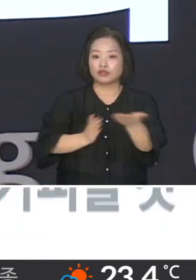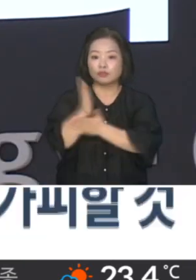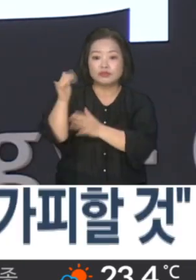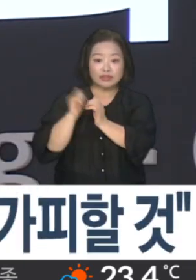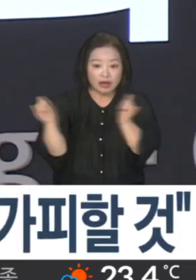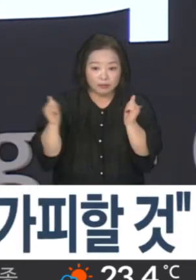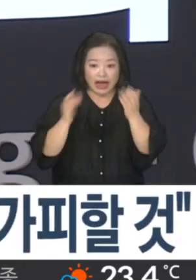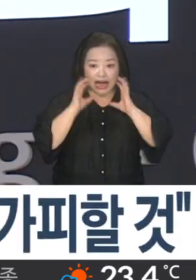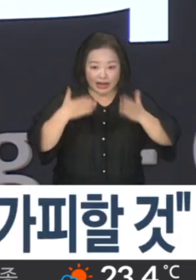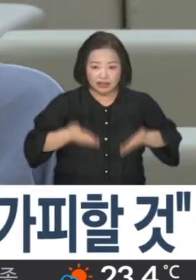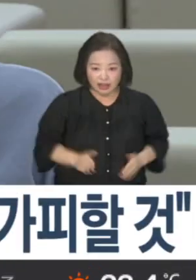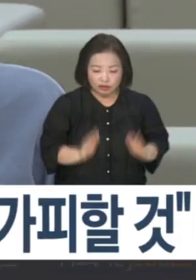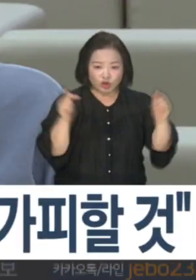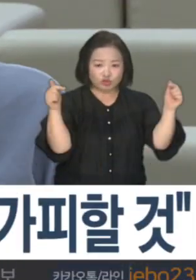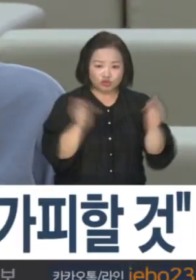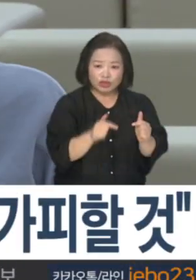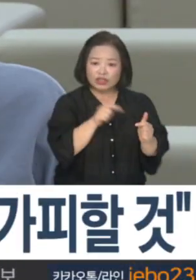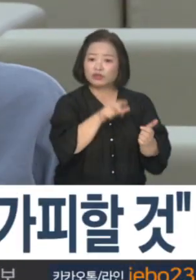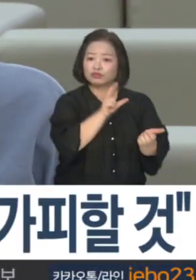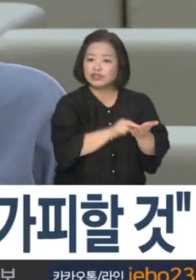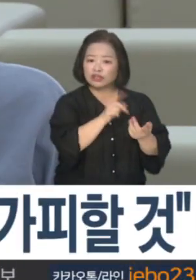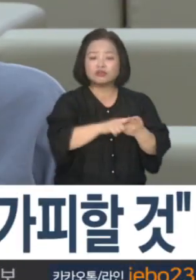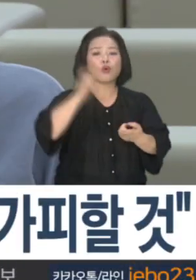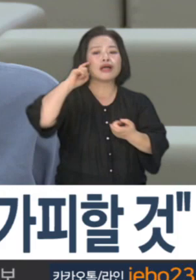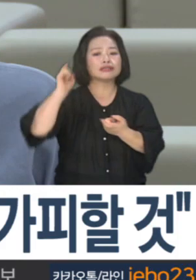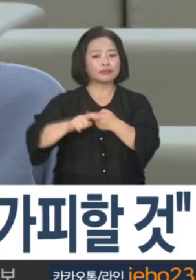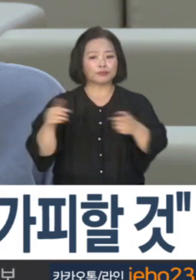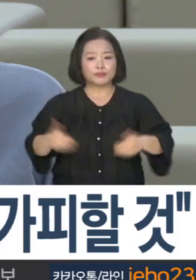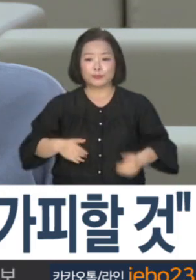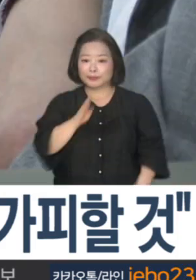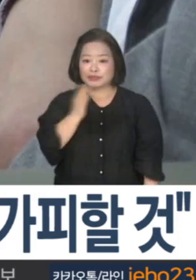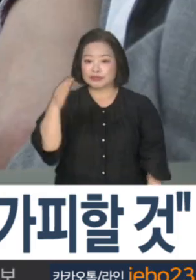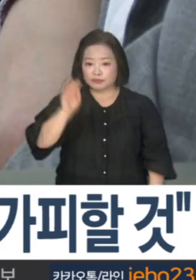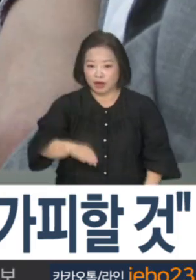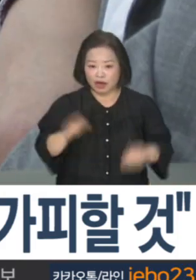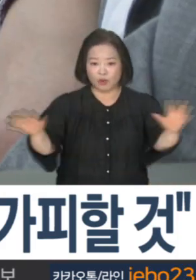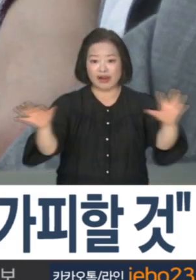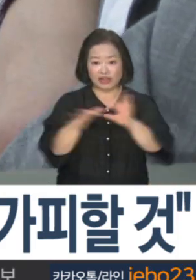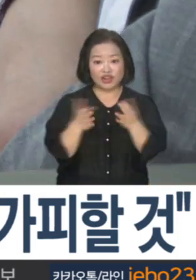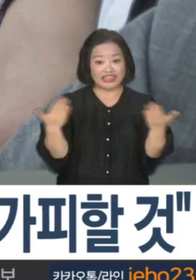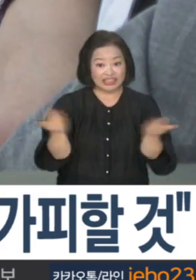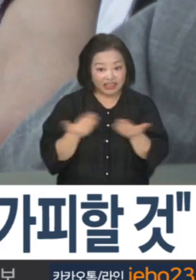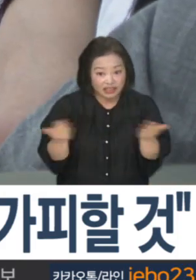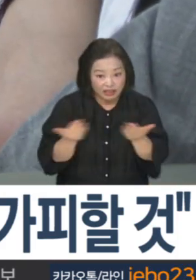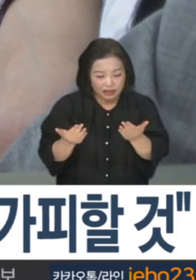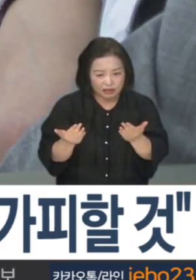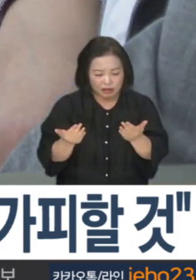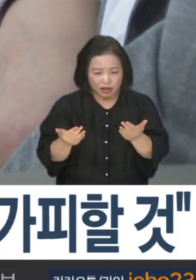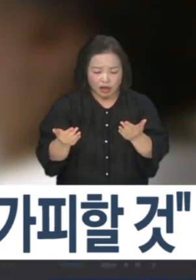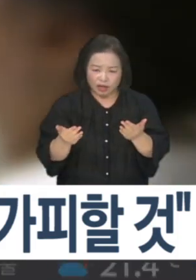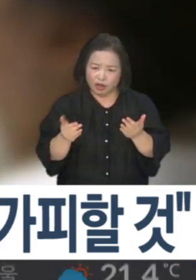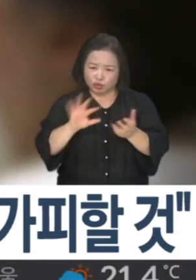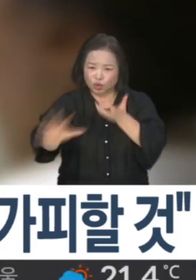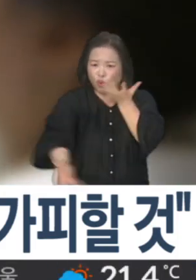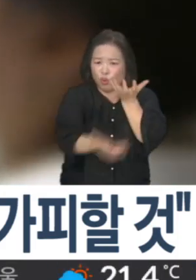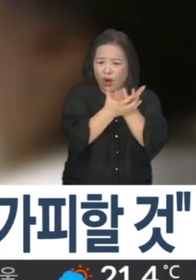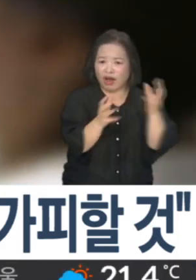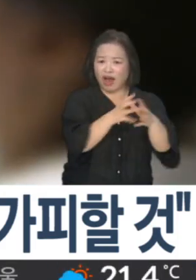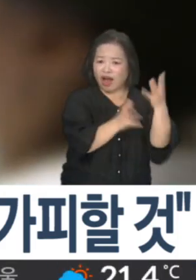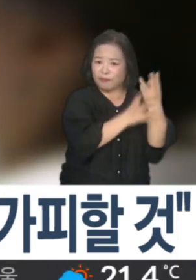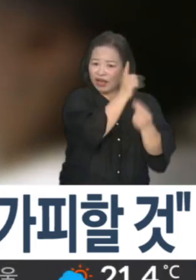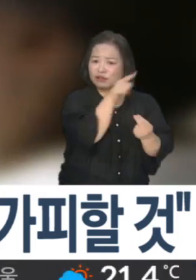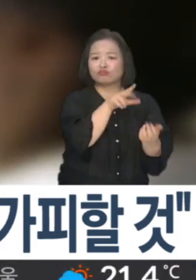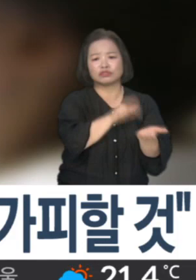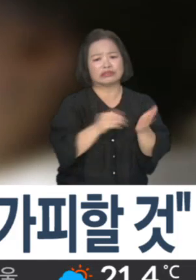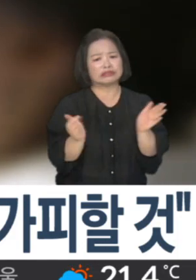전문가들은 저출생에 대한 국가적 관심은 필요하다면서도 관련 업무를 단순히 합치는 것으로는 한계가 있을